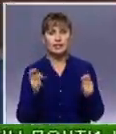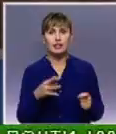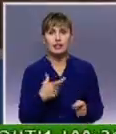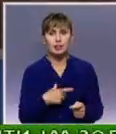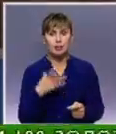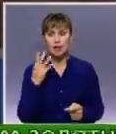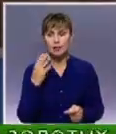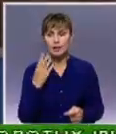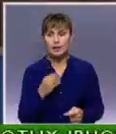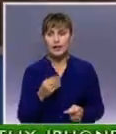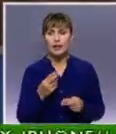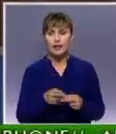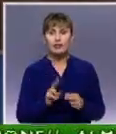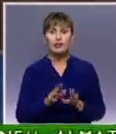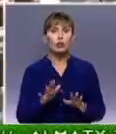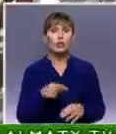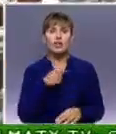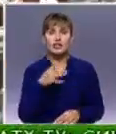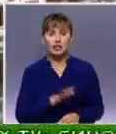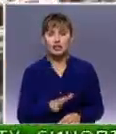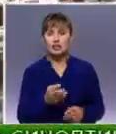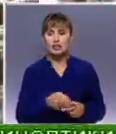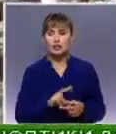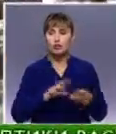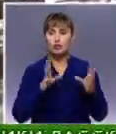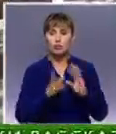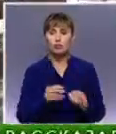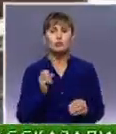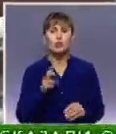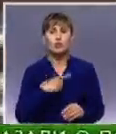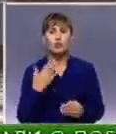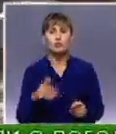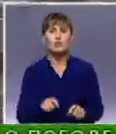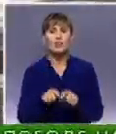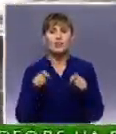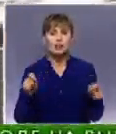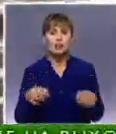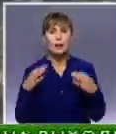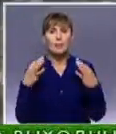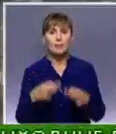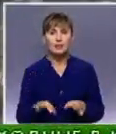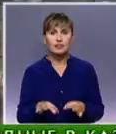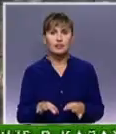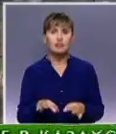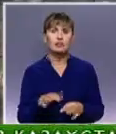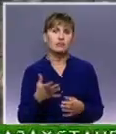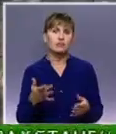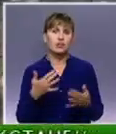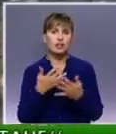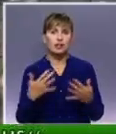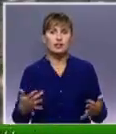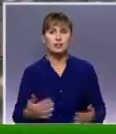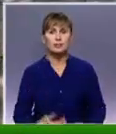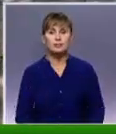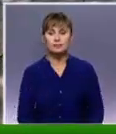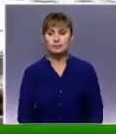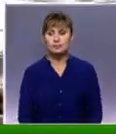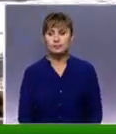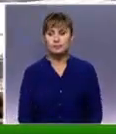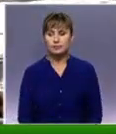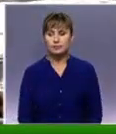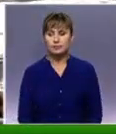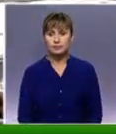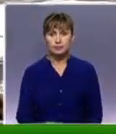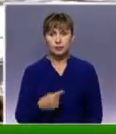себя Алматы. Разве только не говорит. Это, впрочем, как считают его создатели, позволяет Нику быть понятым всеми. Ник не чувствует